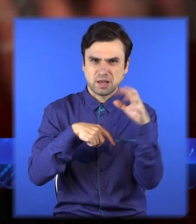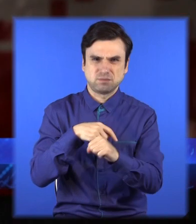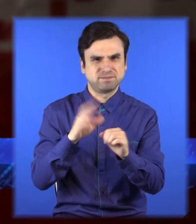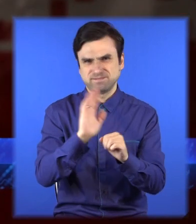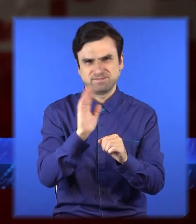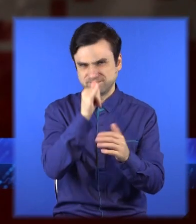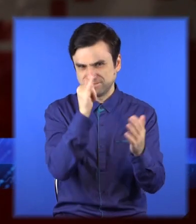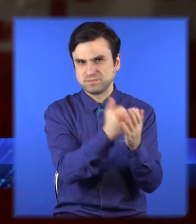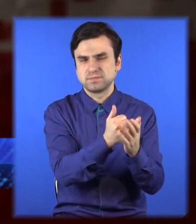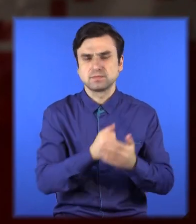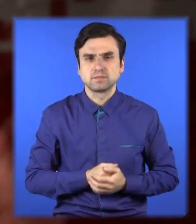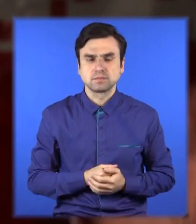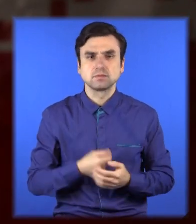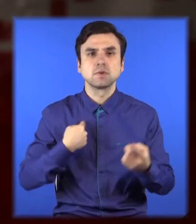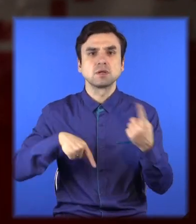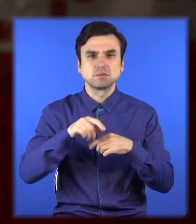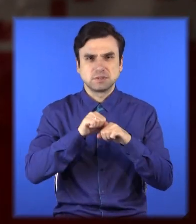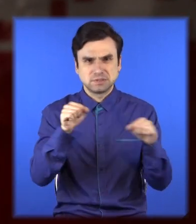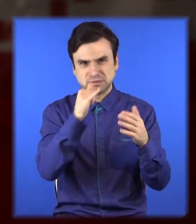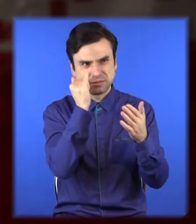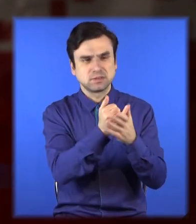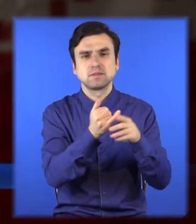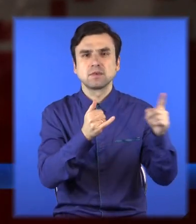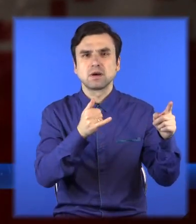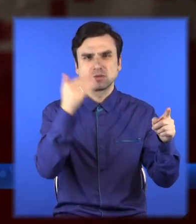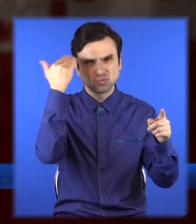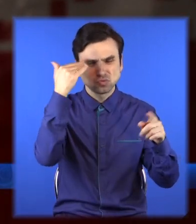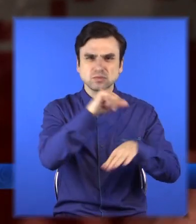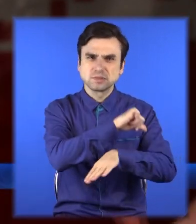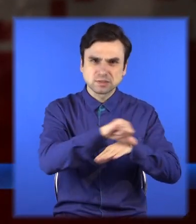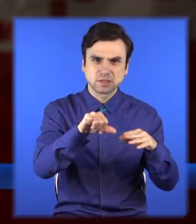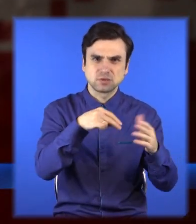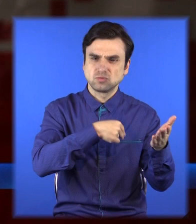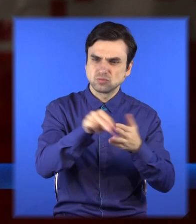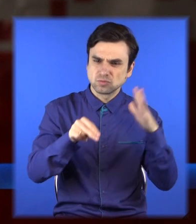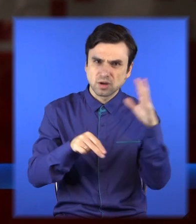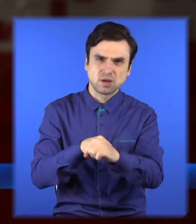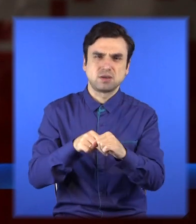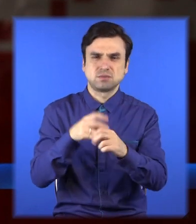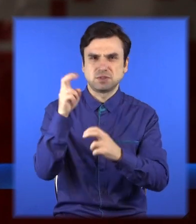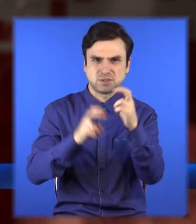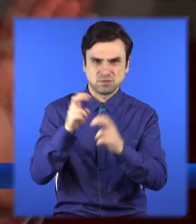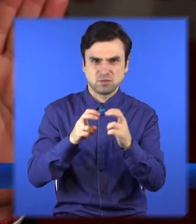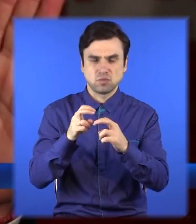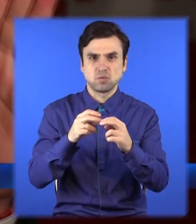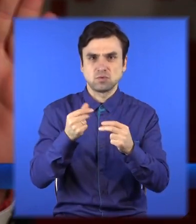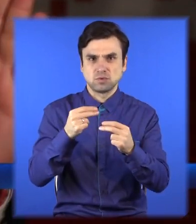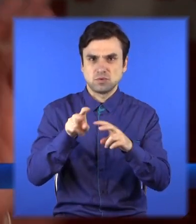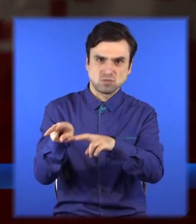Лондон, там, в інші столиці, світові столиці, а не залишались тут. Я не бачу різниці в